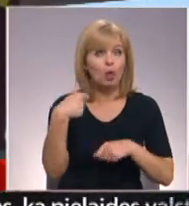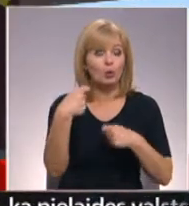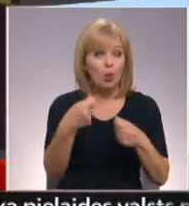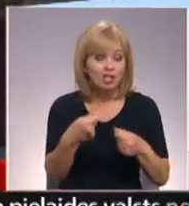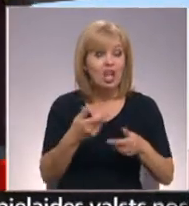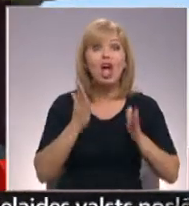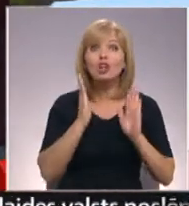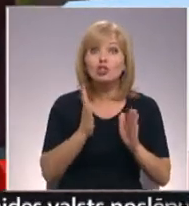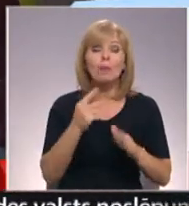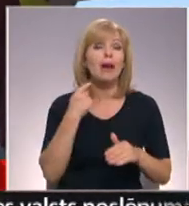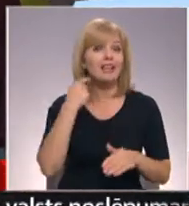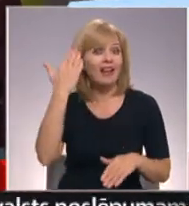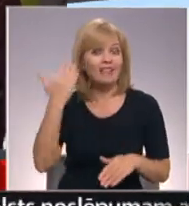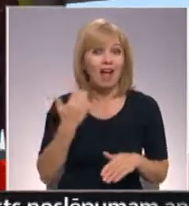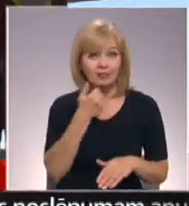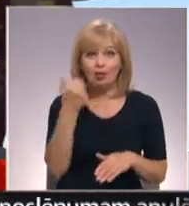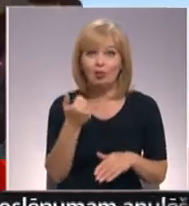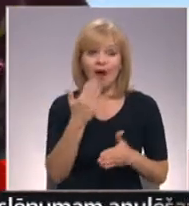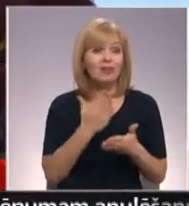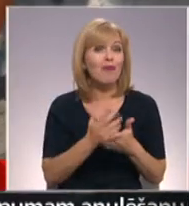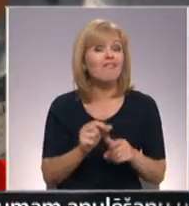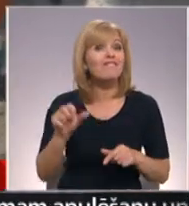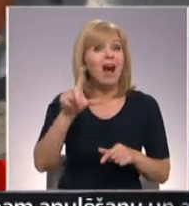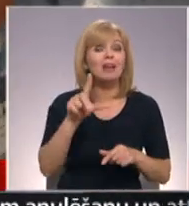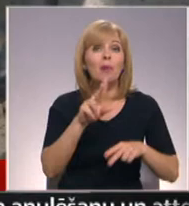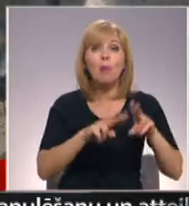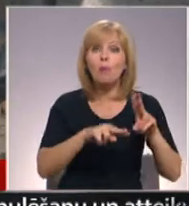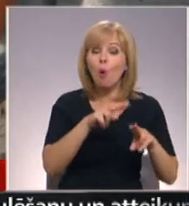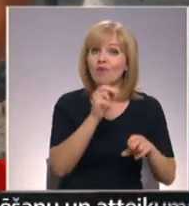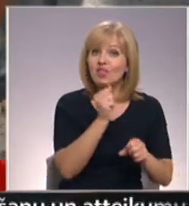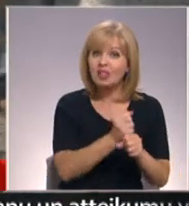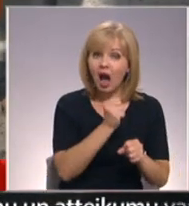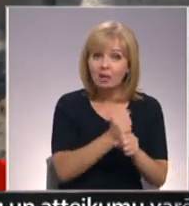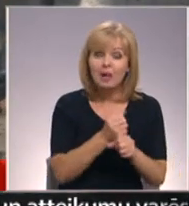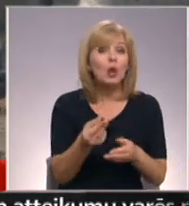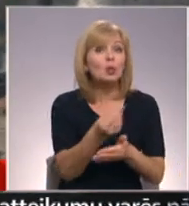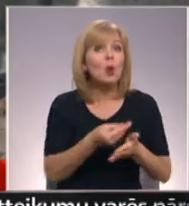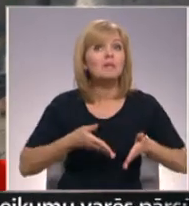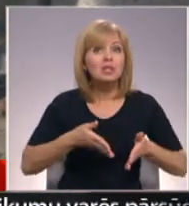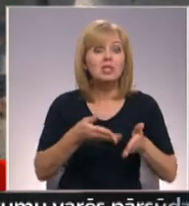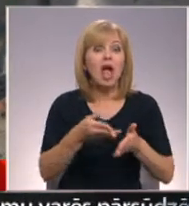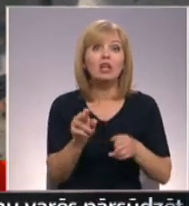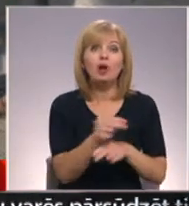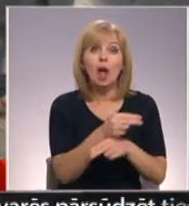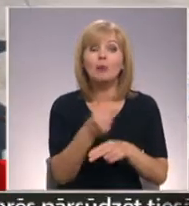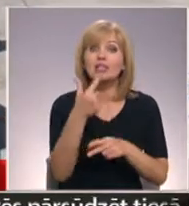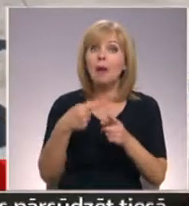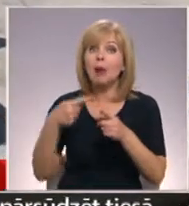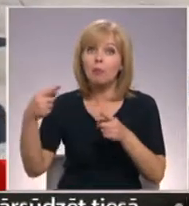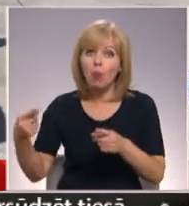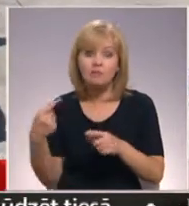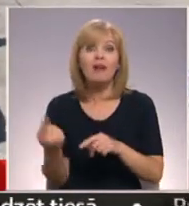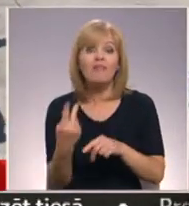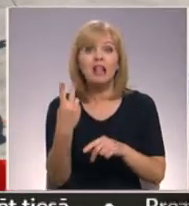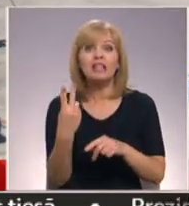Uz šosejas Rīga Ventspils šogad notiek visvairāk būvdarbu. Valsts nozīmes ceļu jau remontē 7 posmos, klātnāks